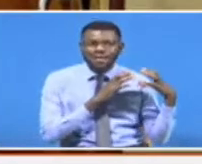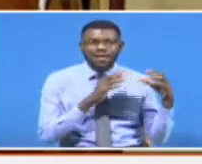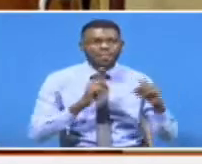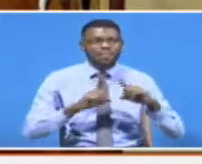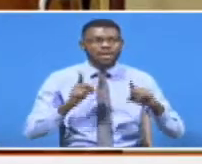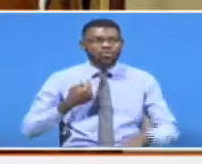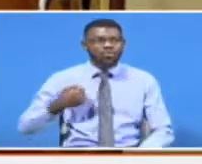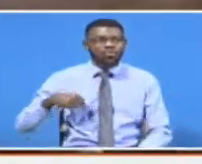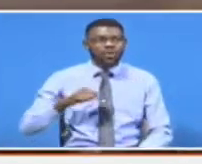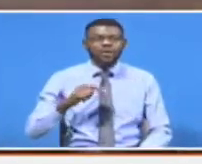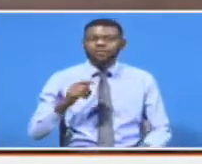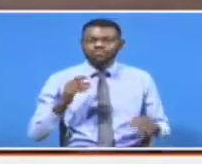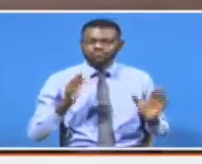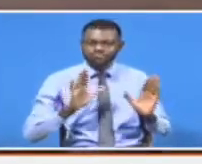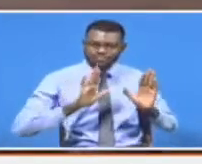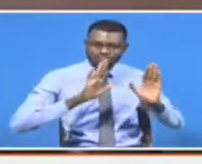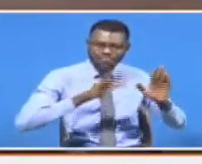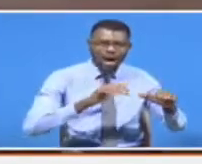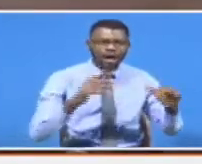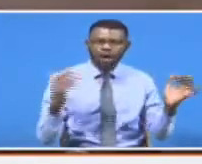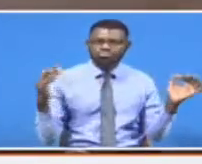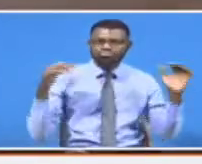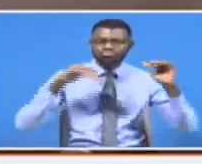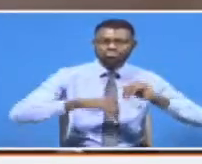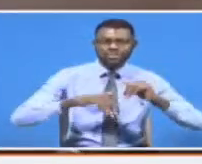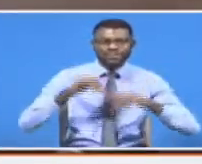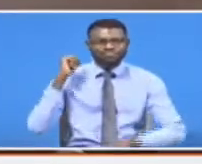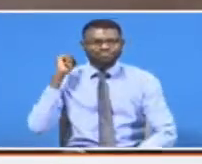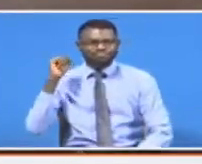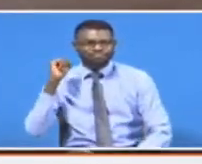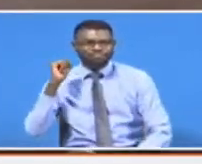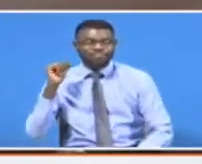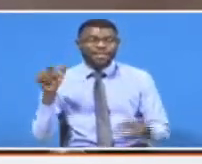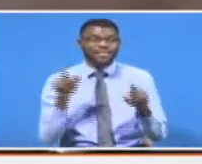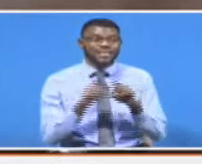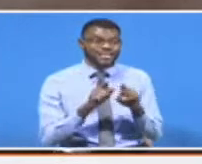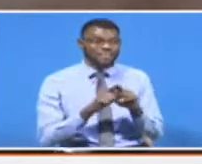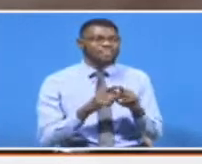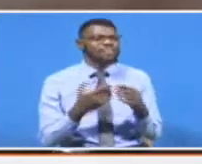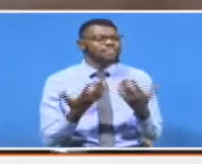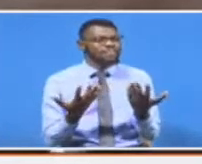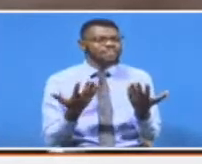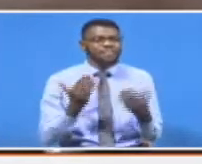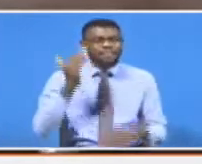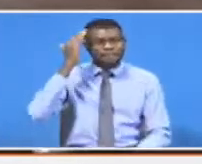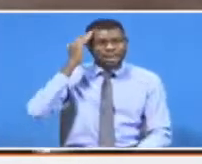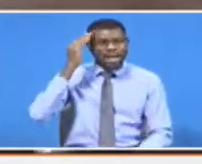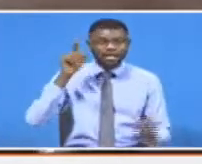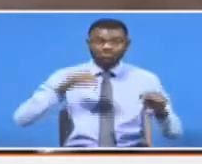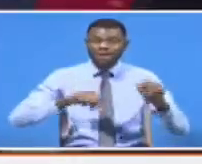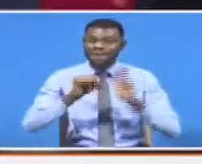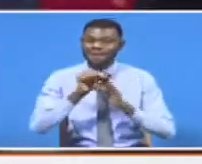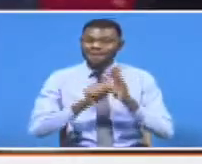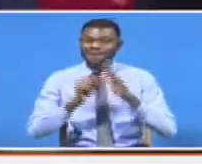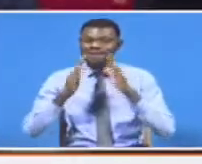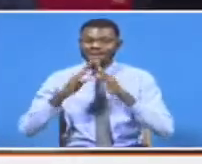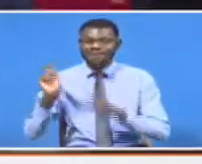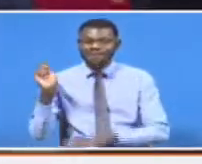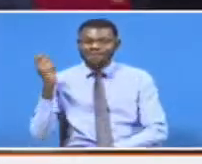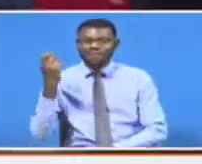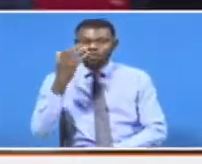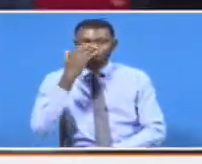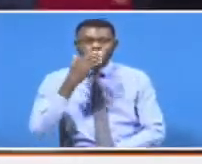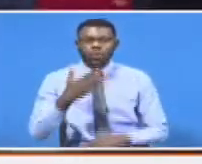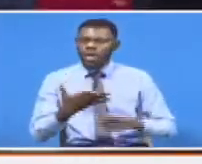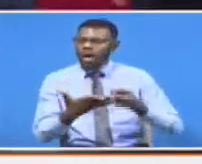katika Kamkunji sasa. Kwa upande wake, siku ya Jumatatu, Rais William Ruto katika ikulu hapa jijini Nairobi